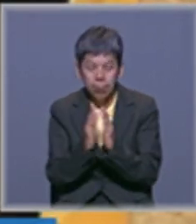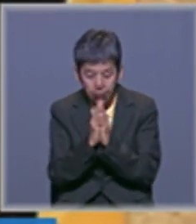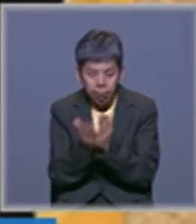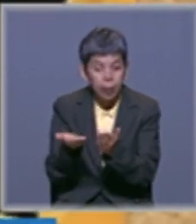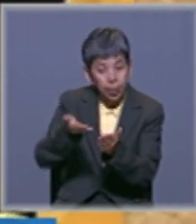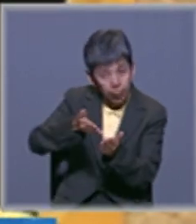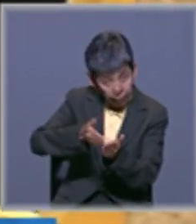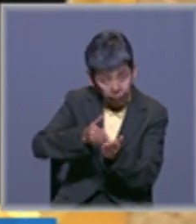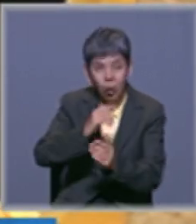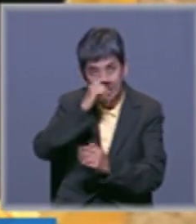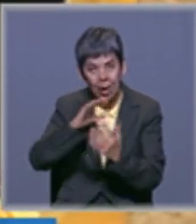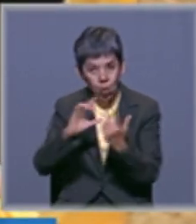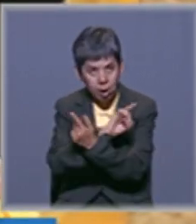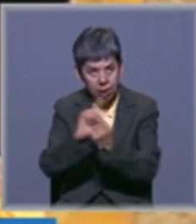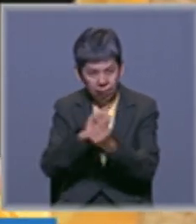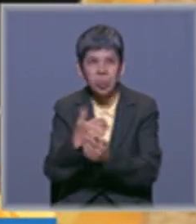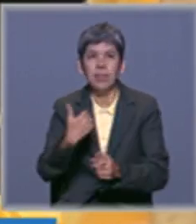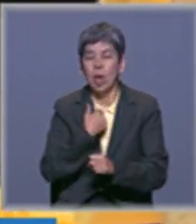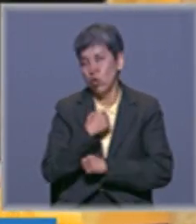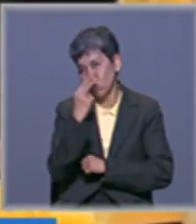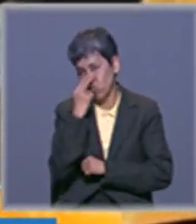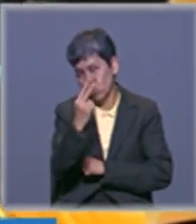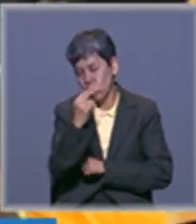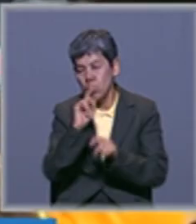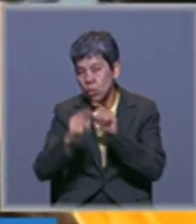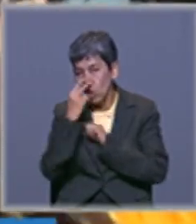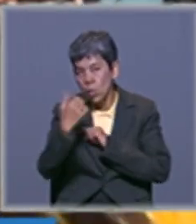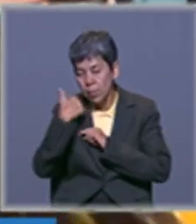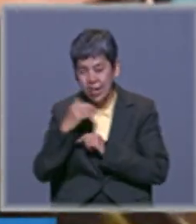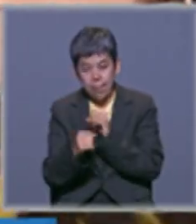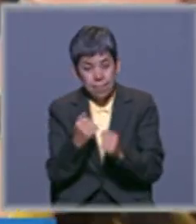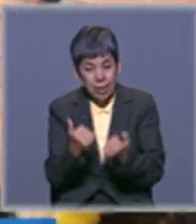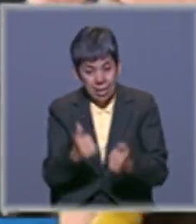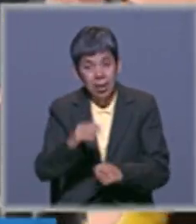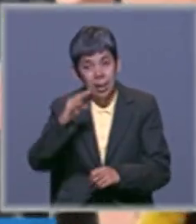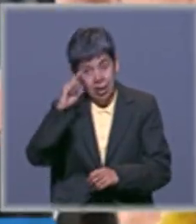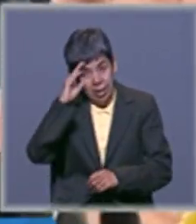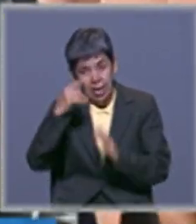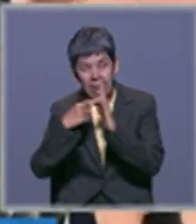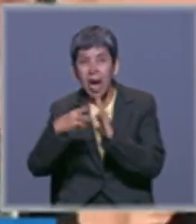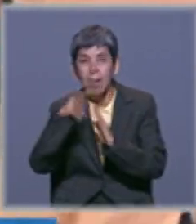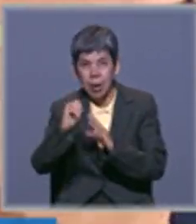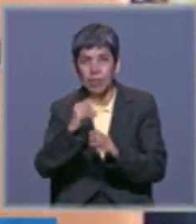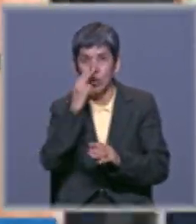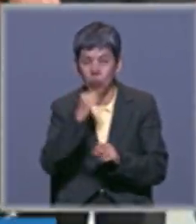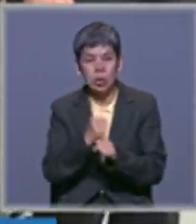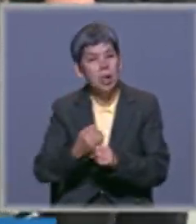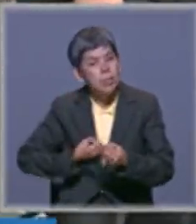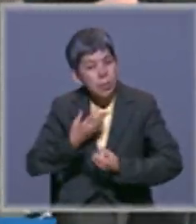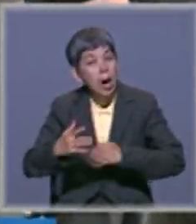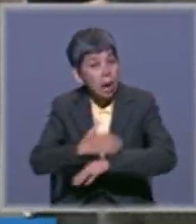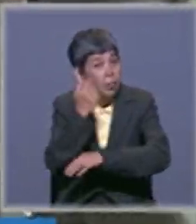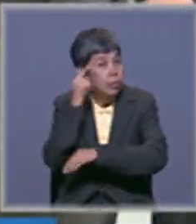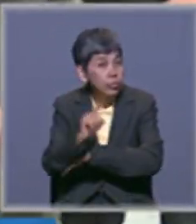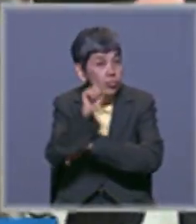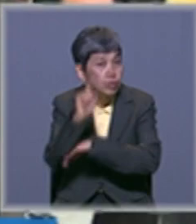ตามประเพณีของไทยนะครับมีการจับตากันโดยสื่อต่างๆว่าปีนี้พลเอกเปรมจะแสดงความเห็นทางการเมืองหรือ